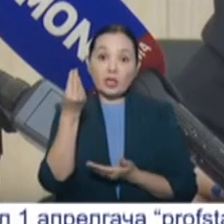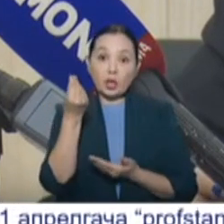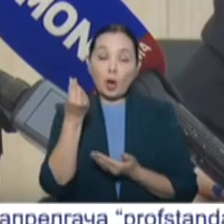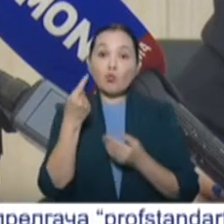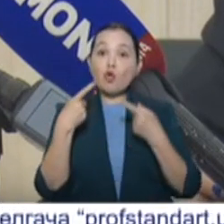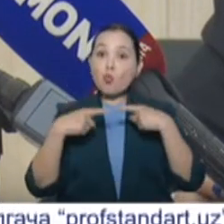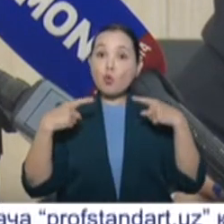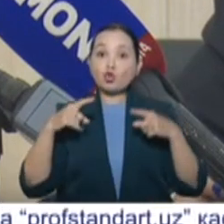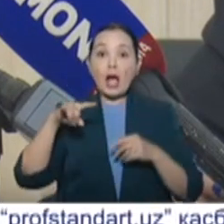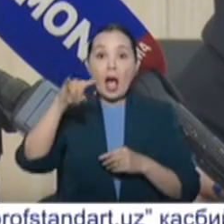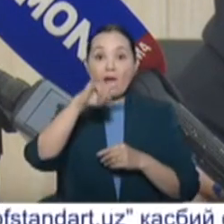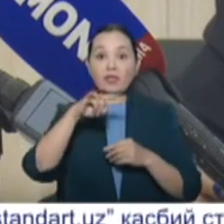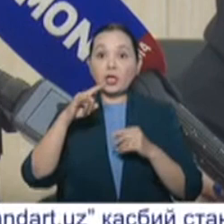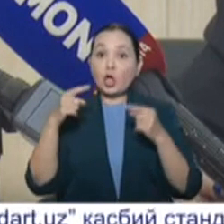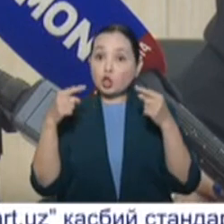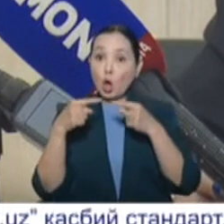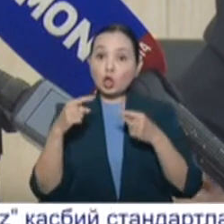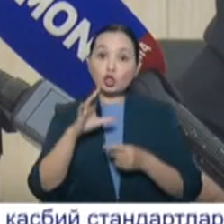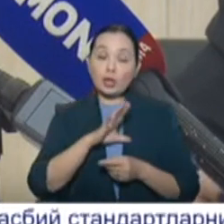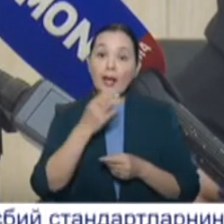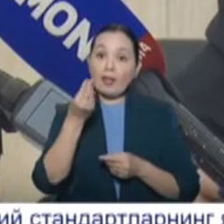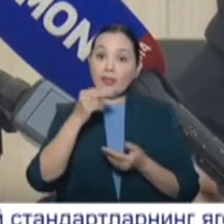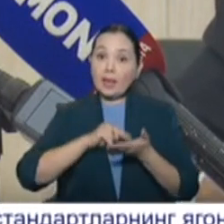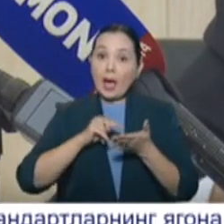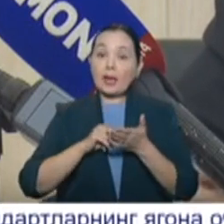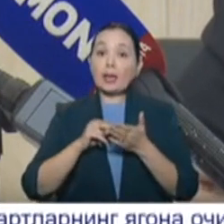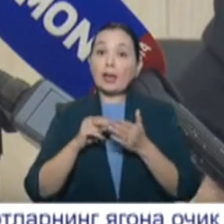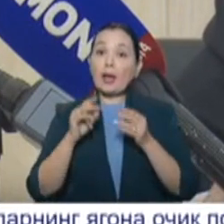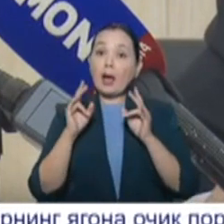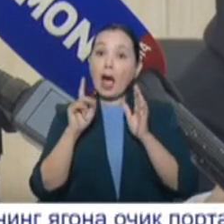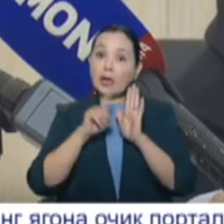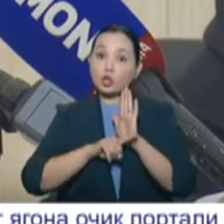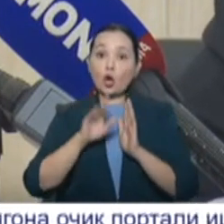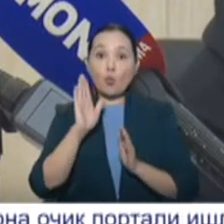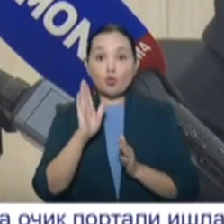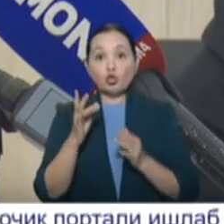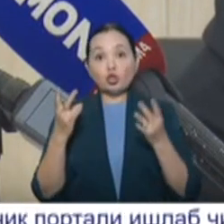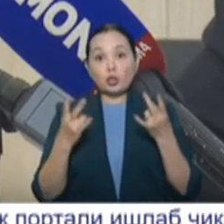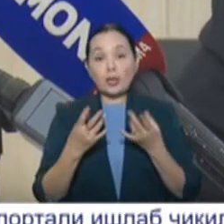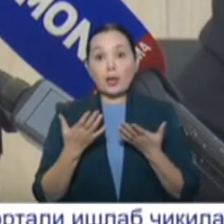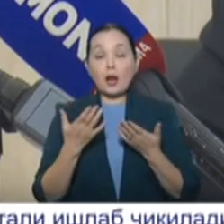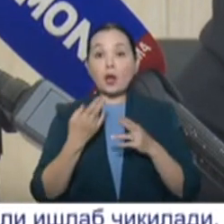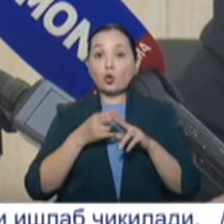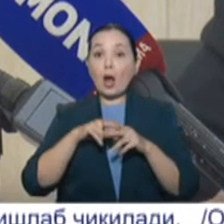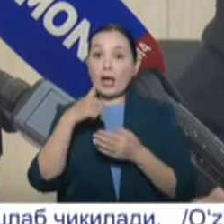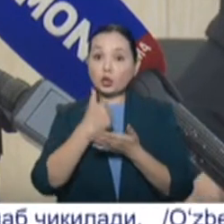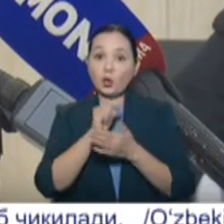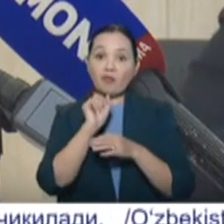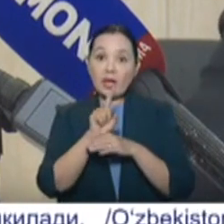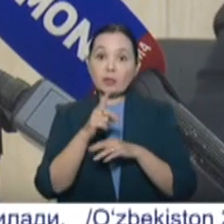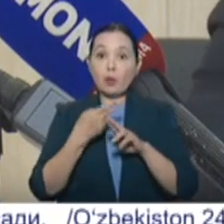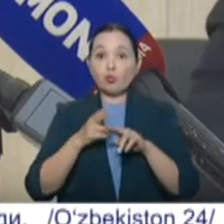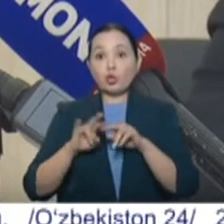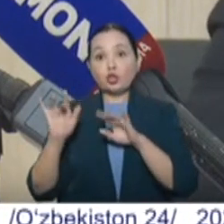boshqa aviakompaniyalar bilan solishtirganda narxi raqobatbardosh, ya'ni arzonroq bo'lib uchib borishi. Mana asosiy vazifamiz, bunga